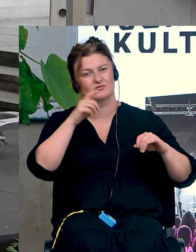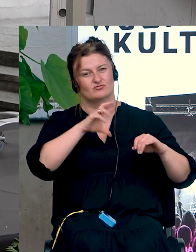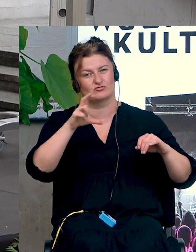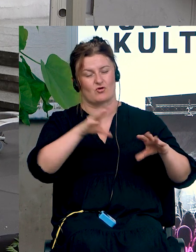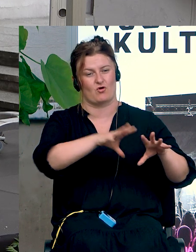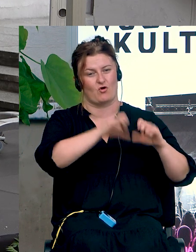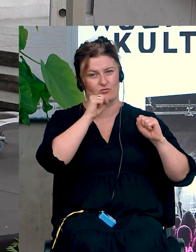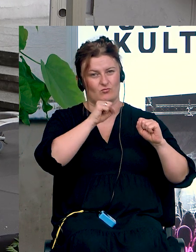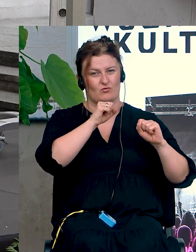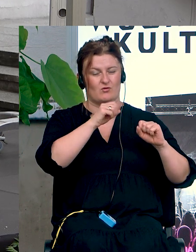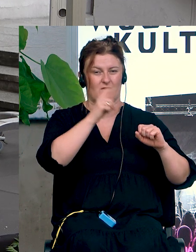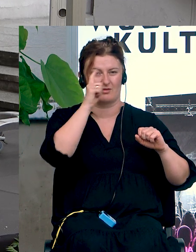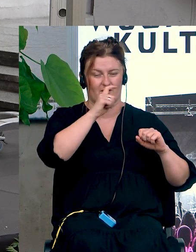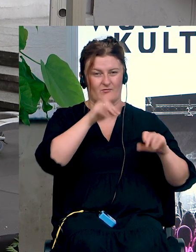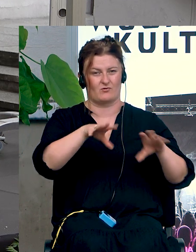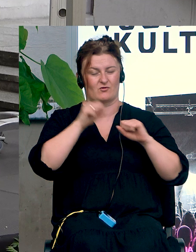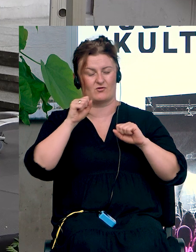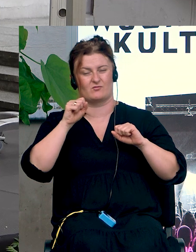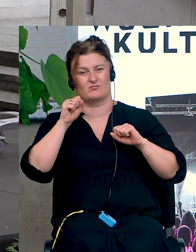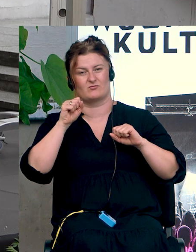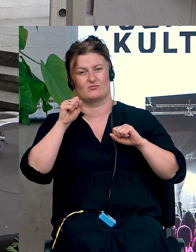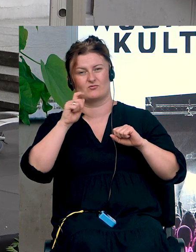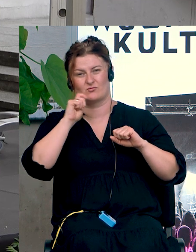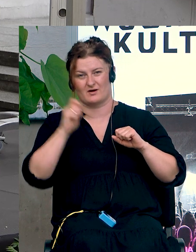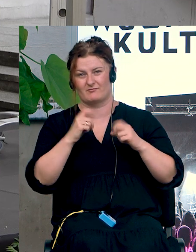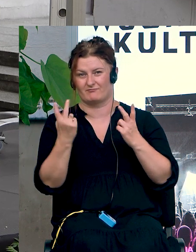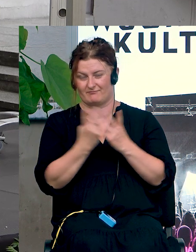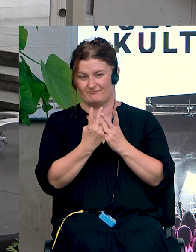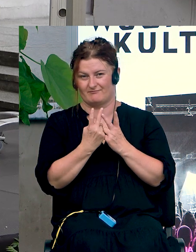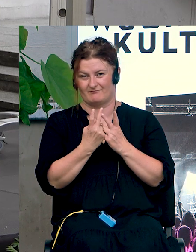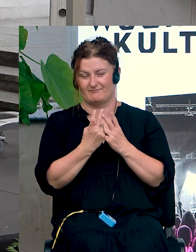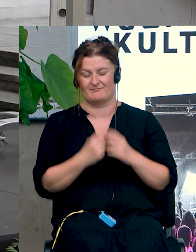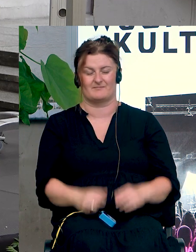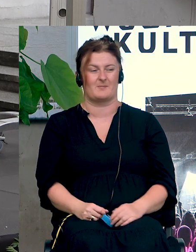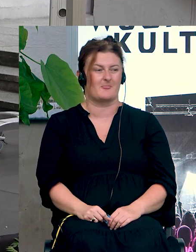różnią właściwie, czy nie? I co z tym cyklem będzie dalej?